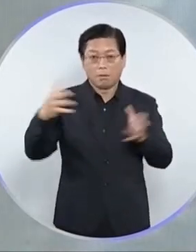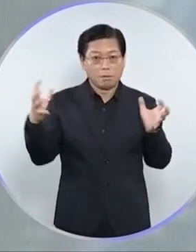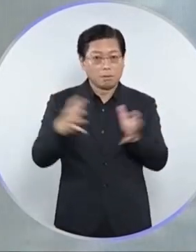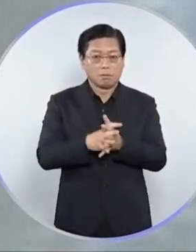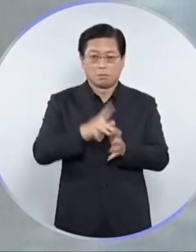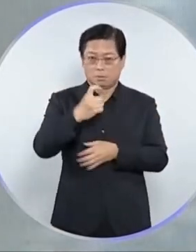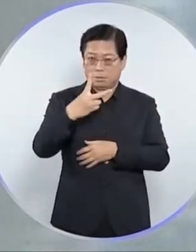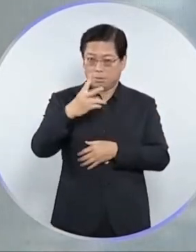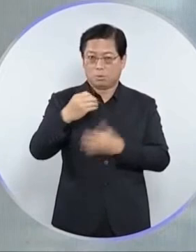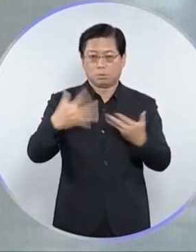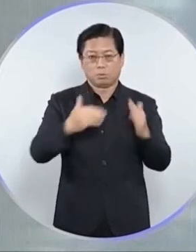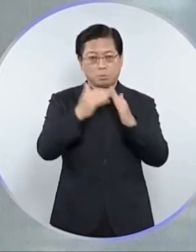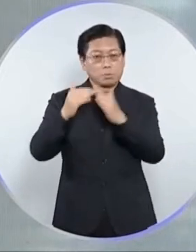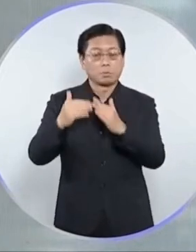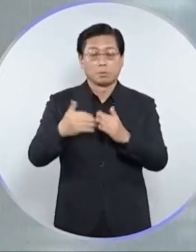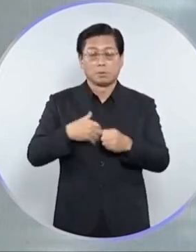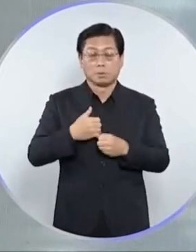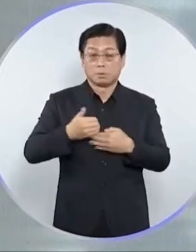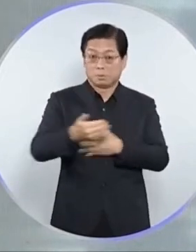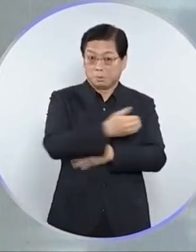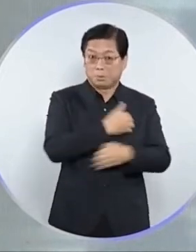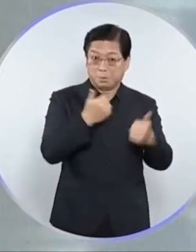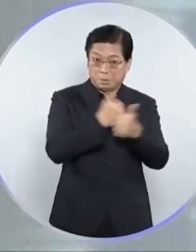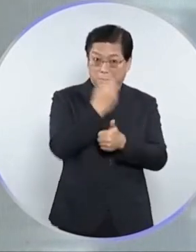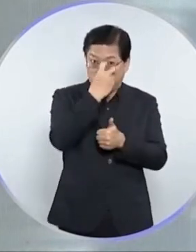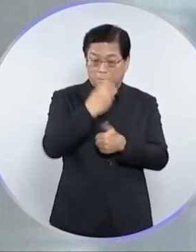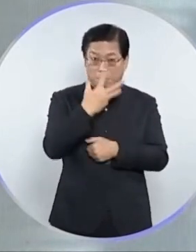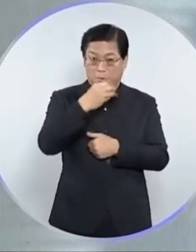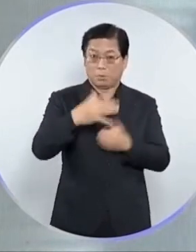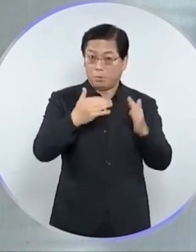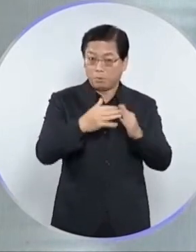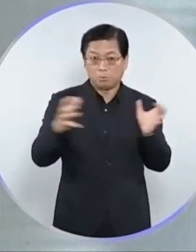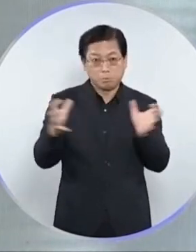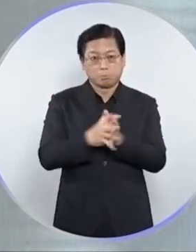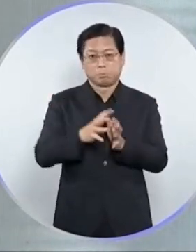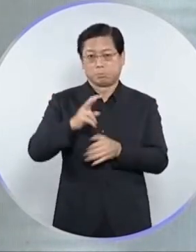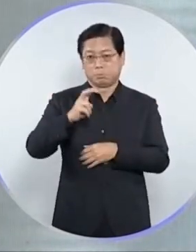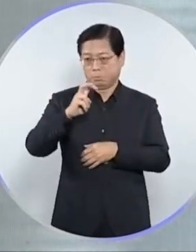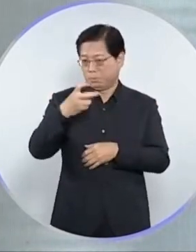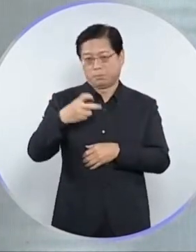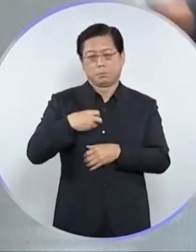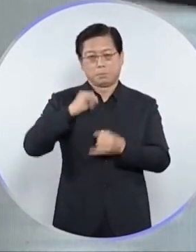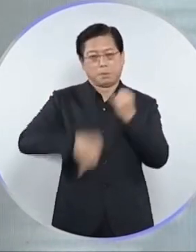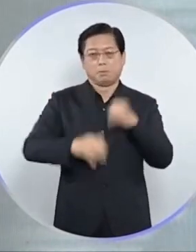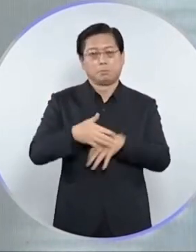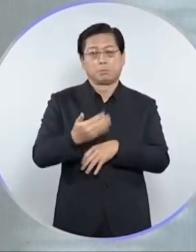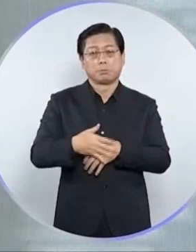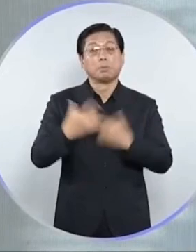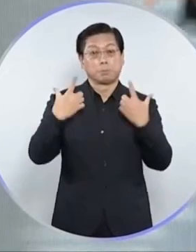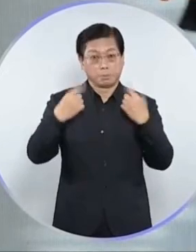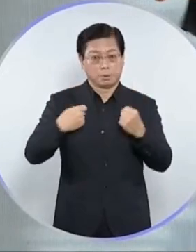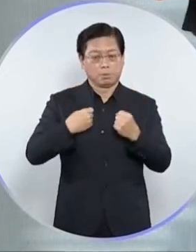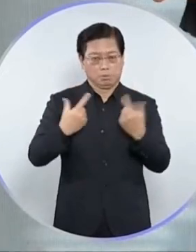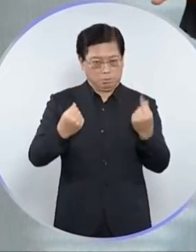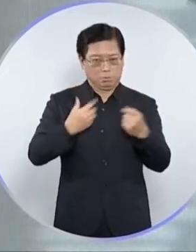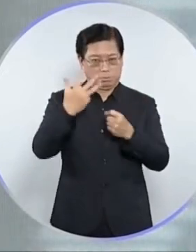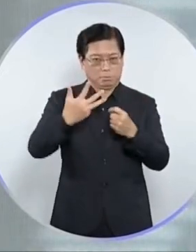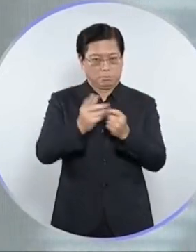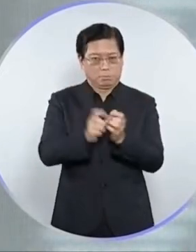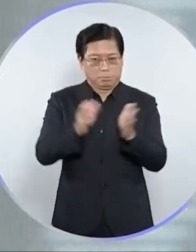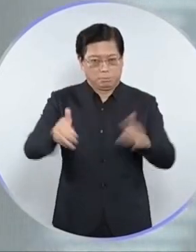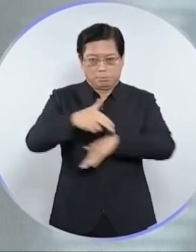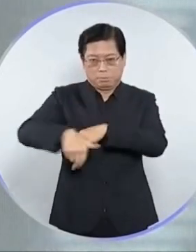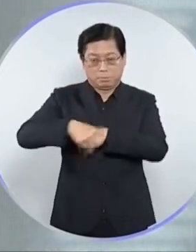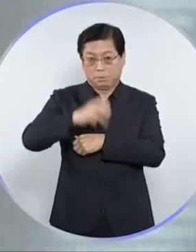会有12万多户，包租代管会有8万多户，加起来20万户不会跳票。我会以8年为期规